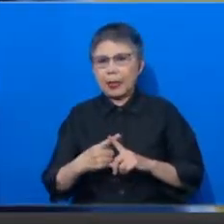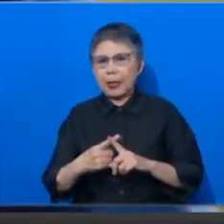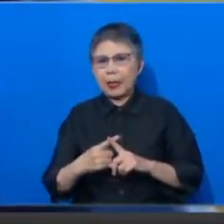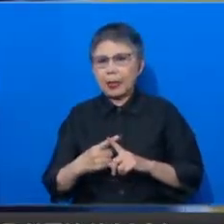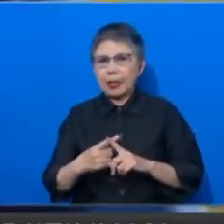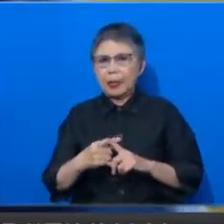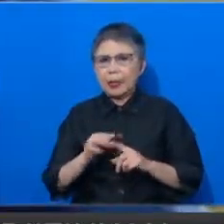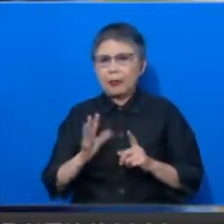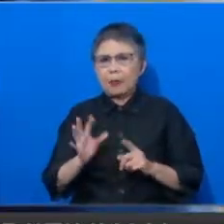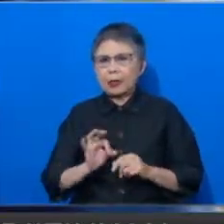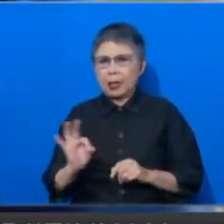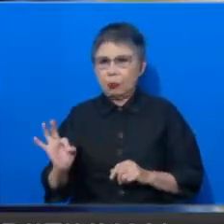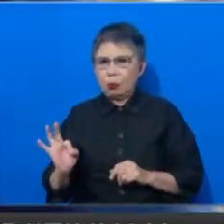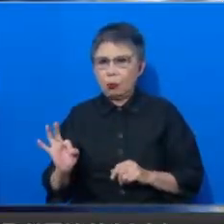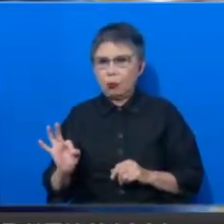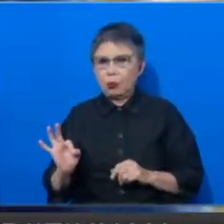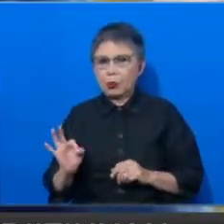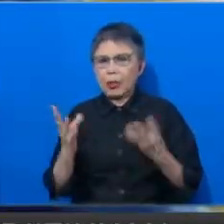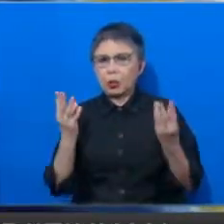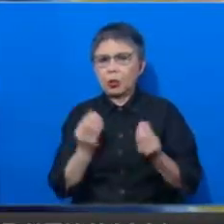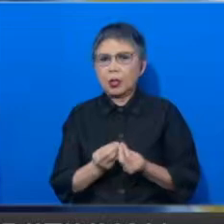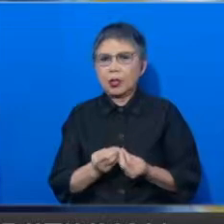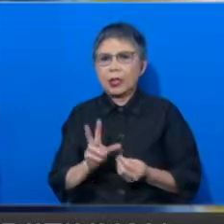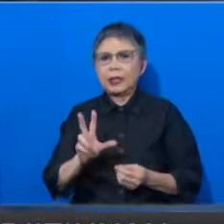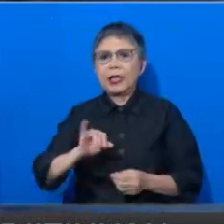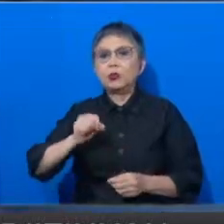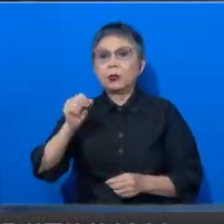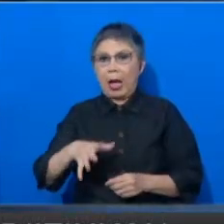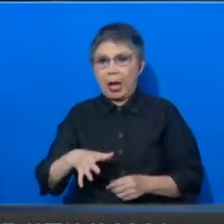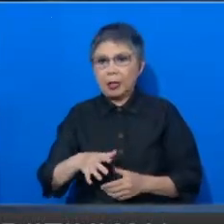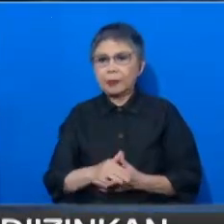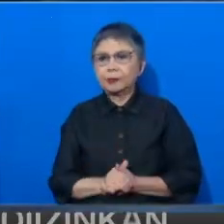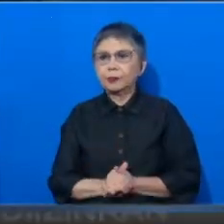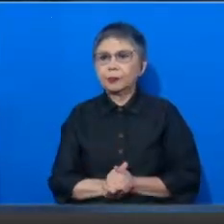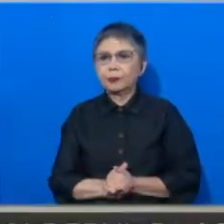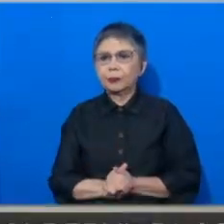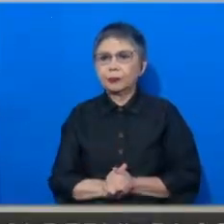katakanlah 15.000. Berarti total 3 juta.